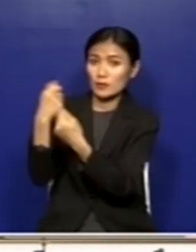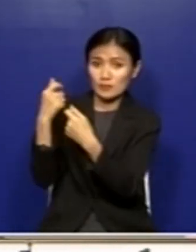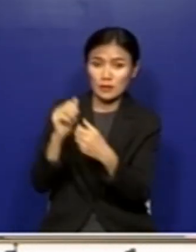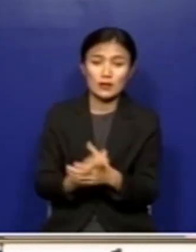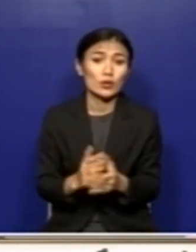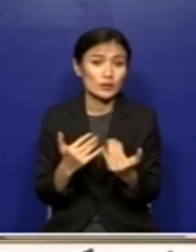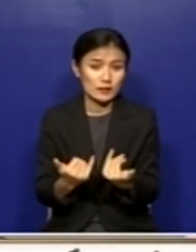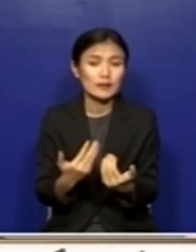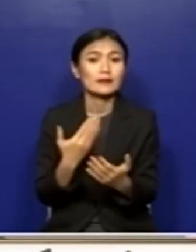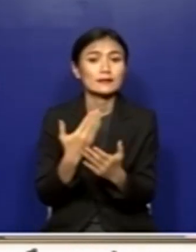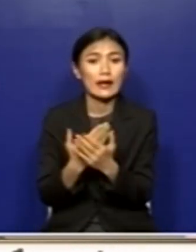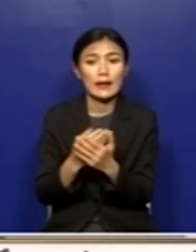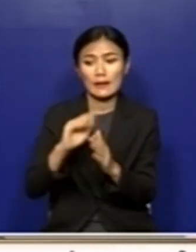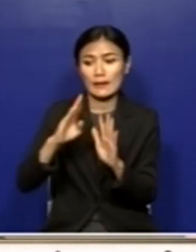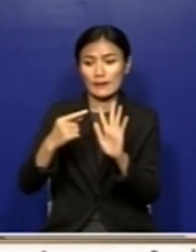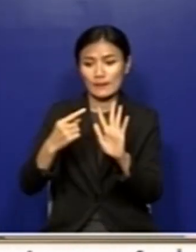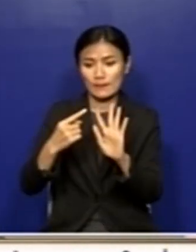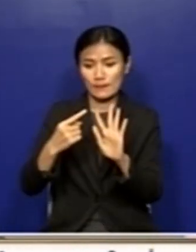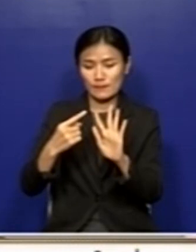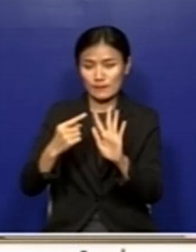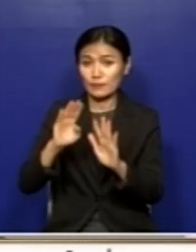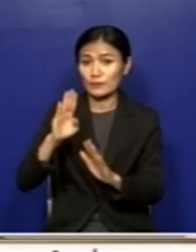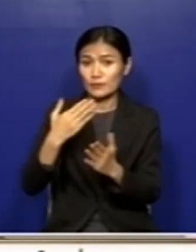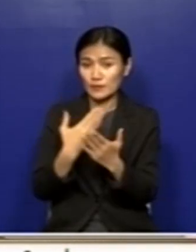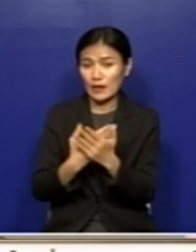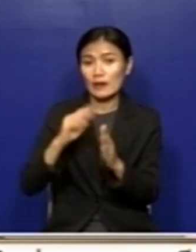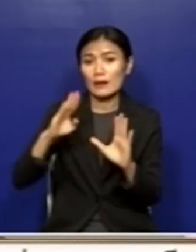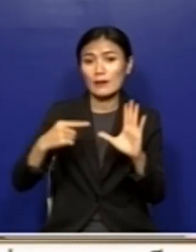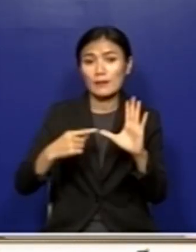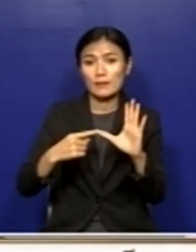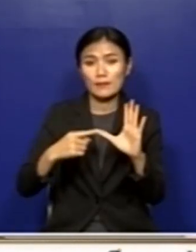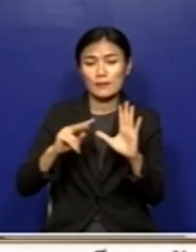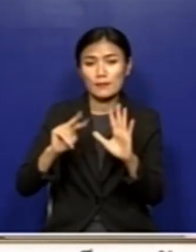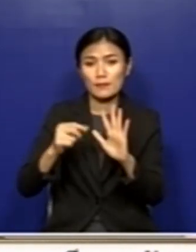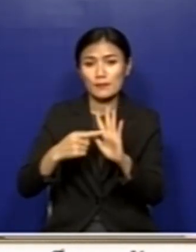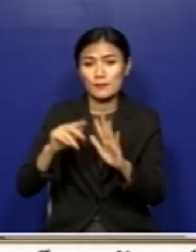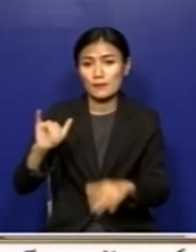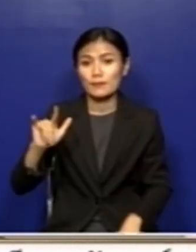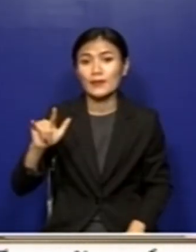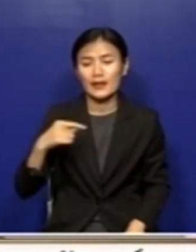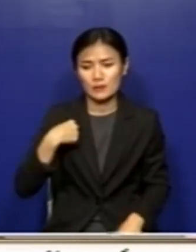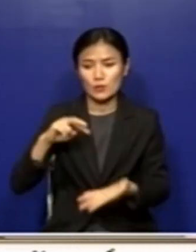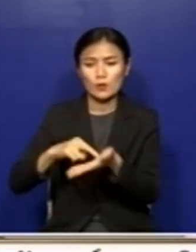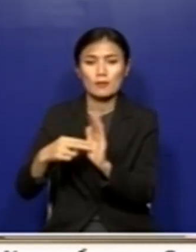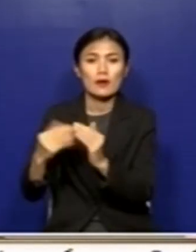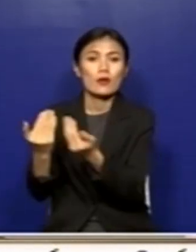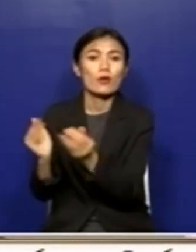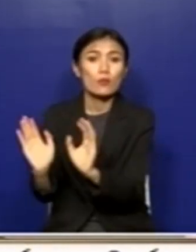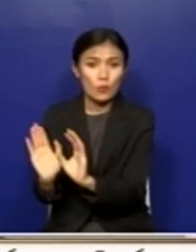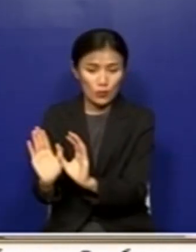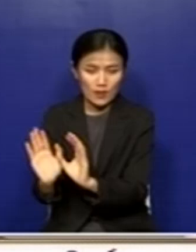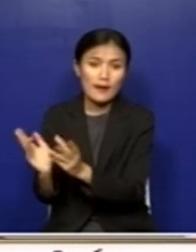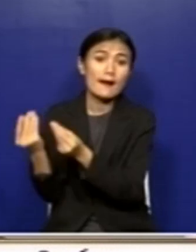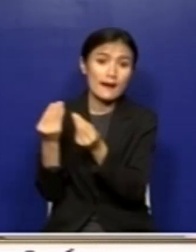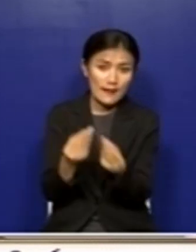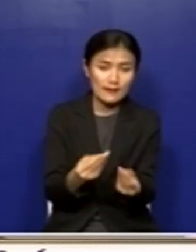ดกของคนในครอบครัวแล้วก็ความผิดที่เกิดขึ้นควรจะหาวิธีนิรโทษกรรมนะคะไม่ควรจะไปเรียกเงิน